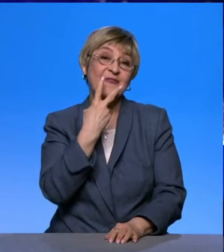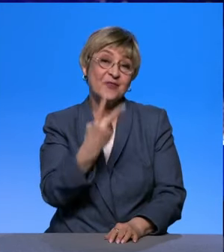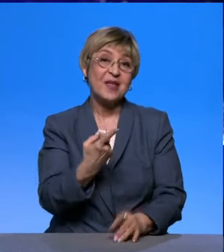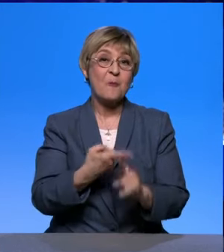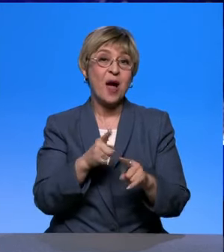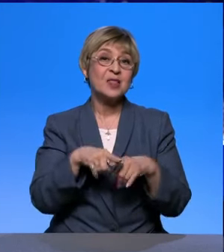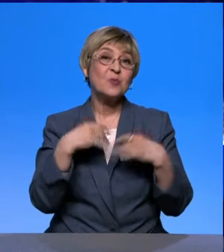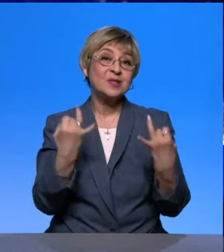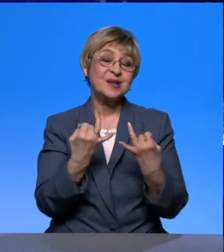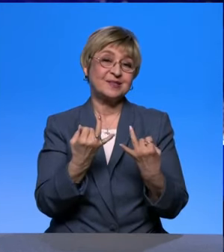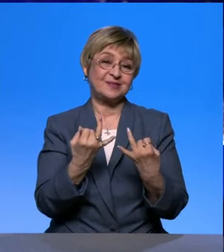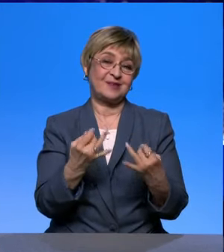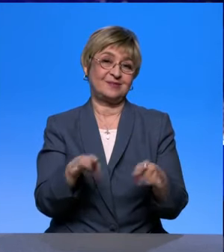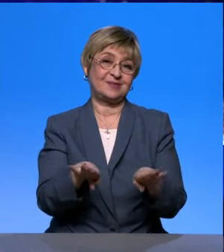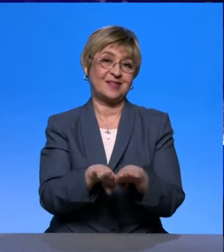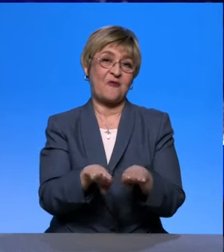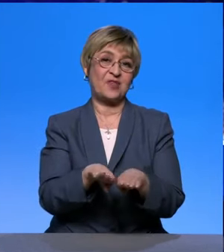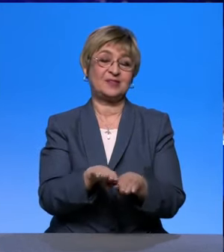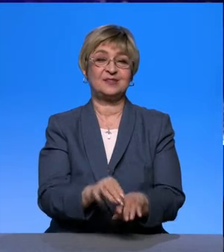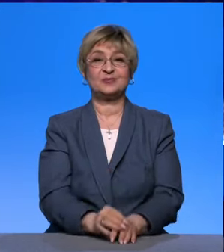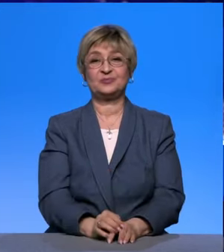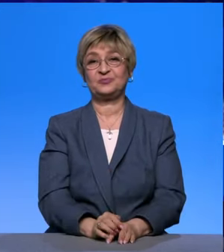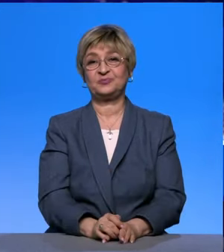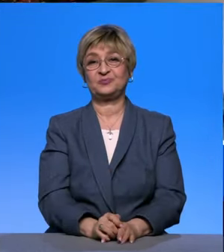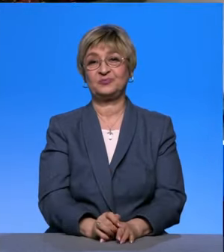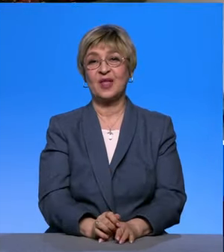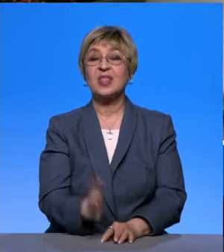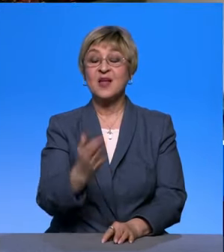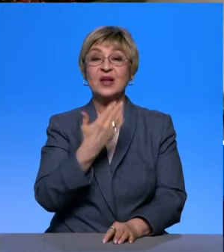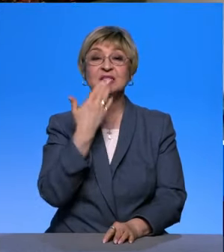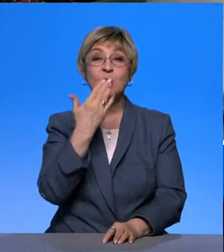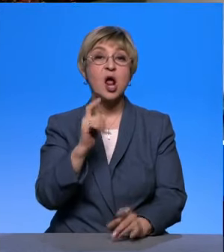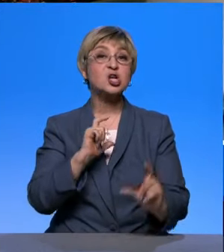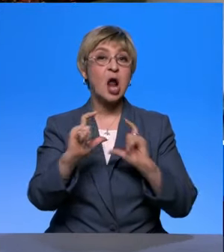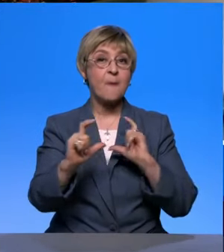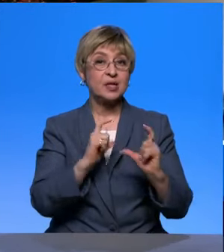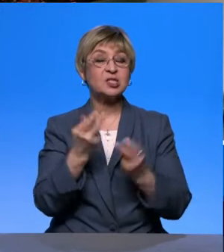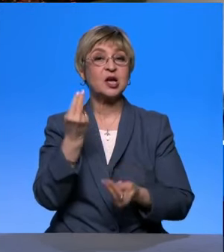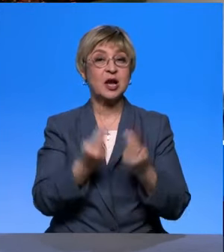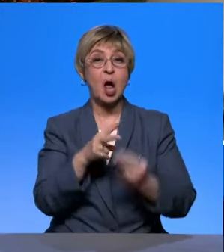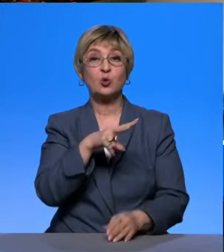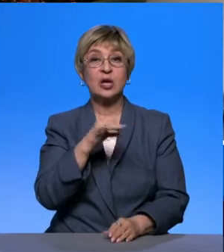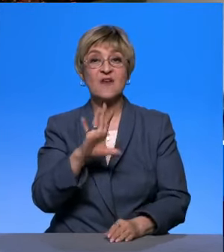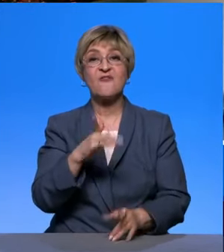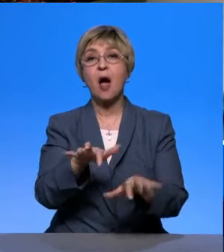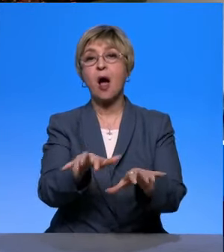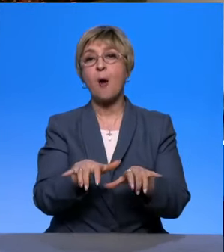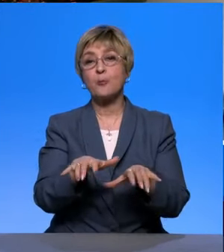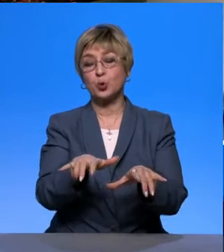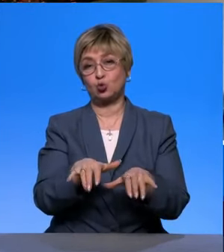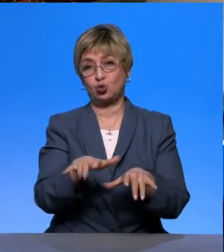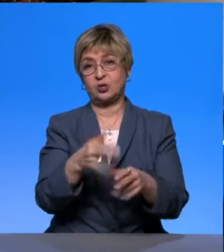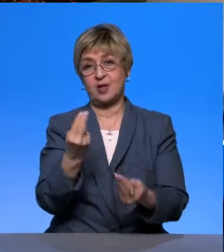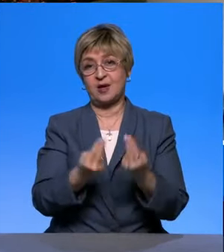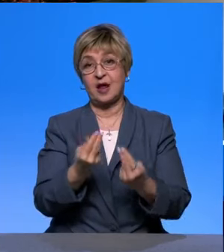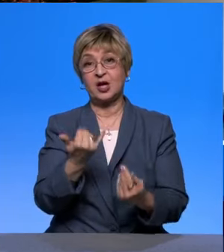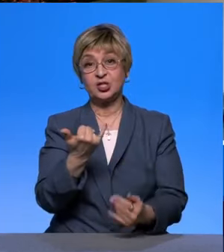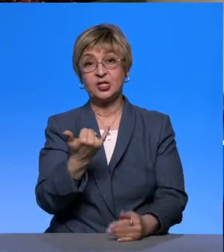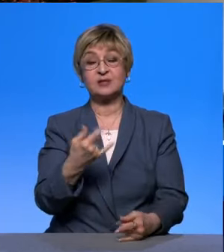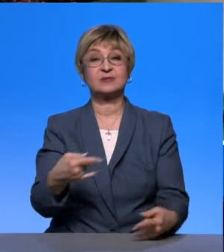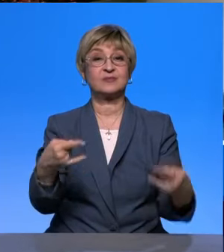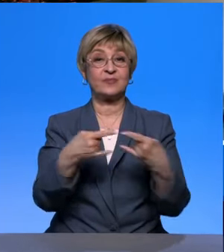интересно сравнить. Да. Сергей Викторович, а давайте спросим, играют ли шахматисты в компьютерные игры? У нас на связи сейчас российский шахматист, гроссмейстер